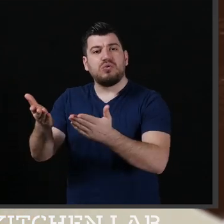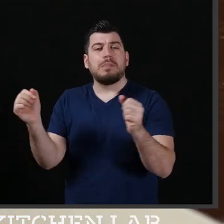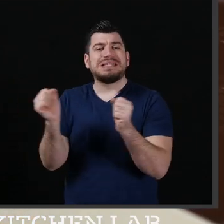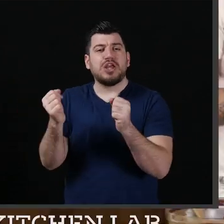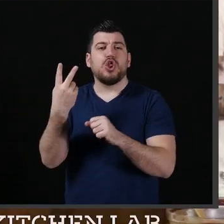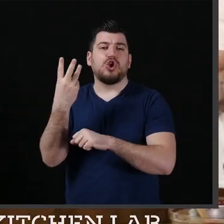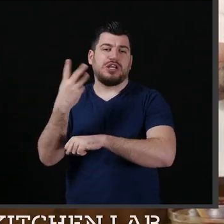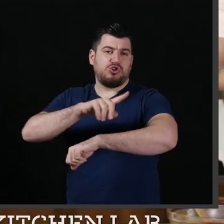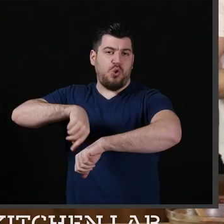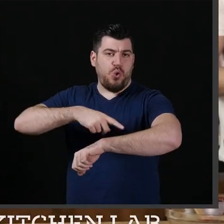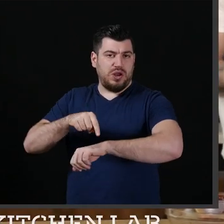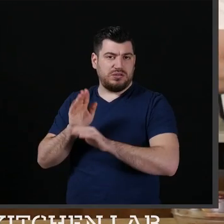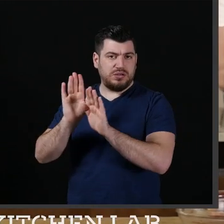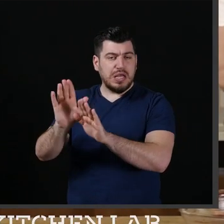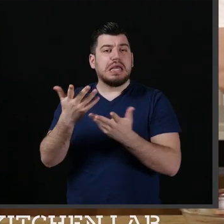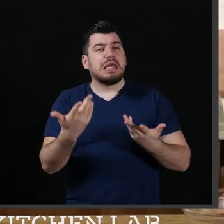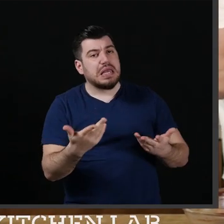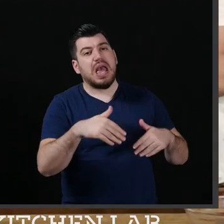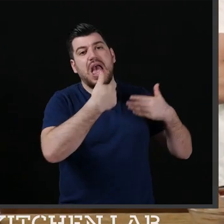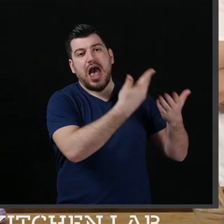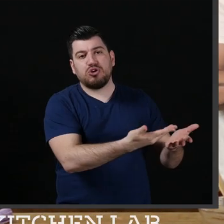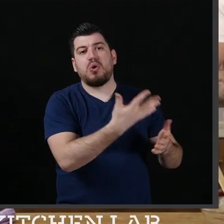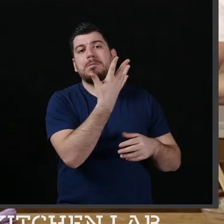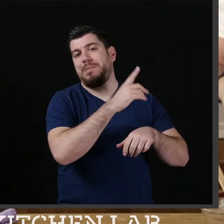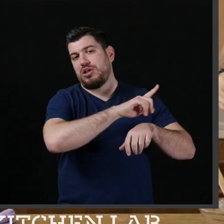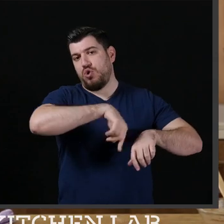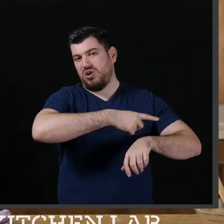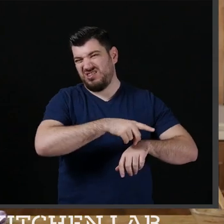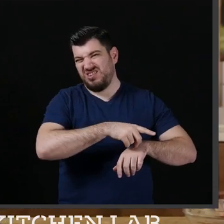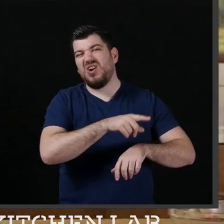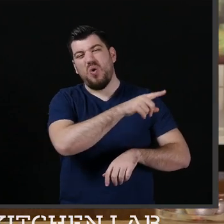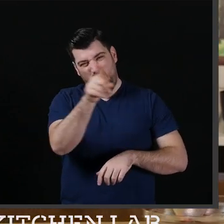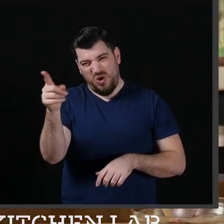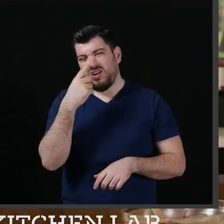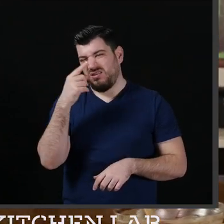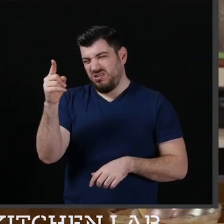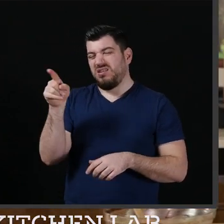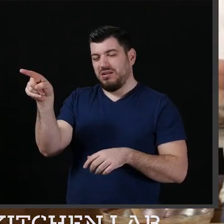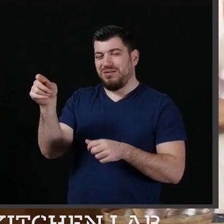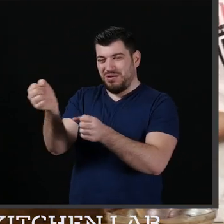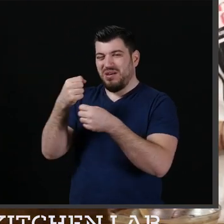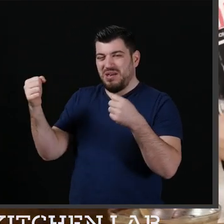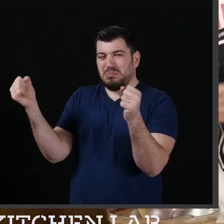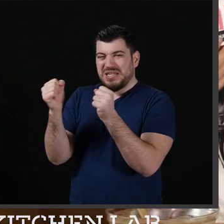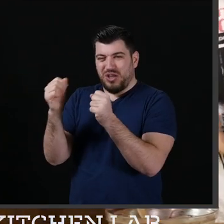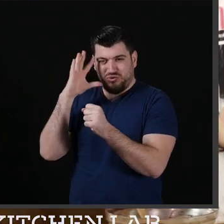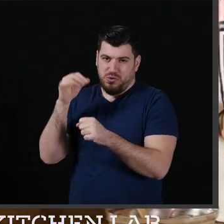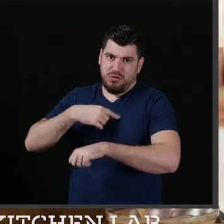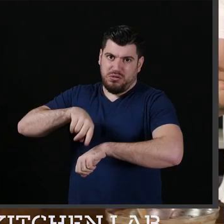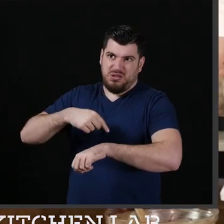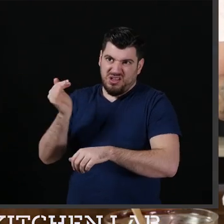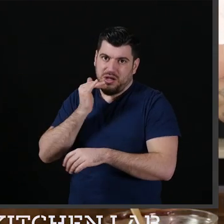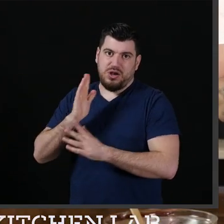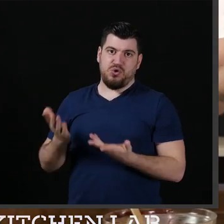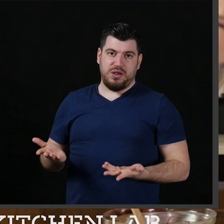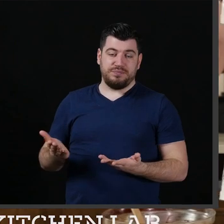2-3 ωρίτσες, ή θα τα αφήσετε έξω και θα περιμένετε 4-5 ωρίτσες. Νομίζω ότι όλοι θα προτιμήσετε το ψυγείο γιατί είναι πιο γρήγορο. Οπότε, με το που κρυώσει, θα κόψω